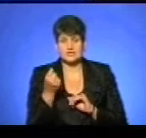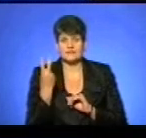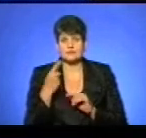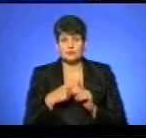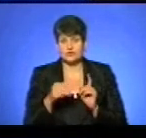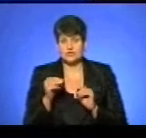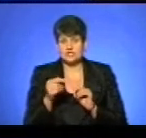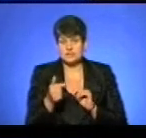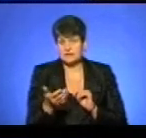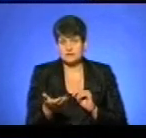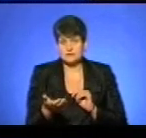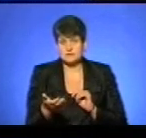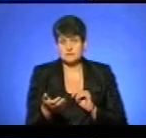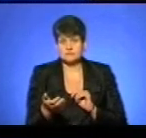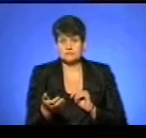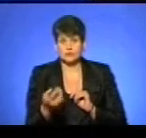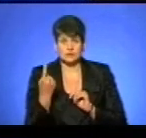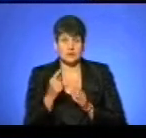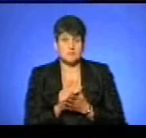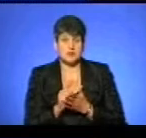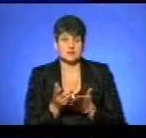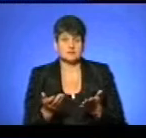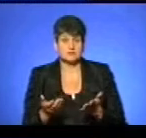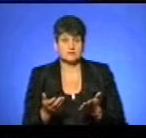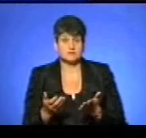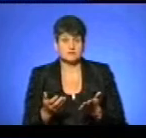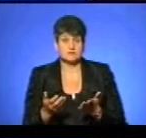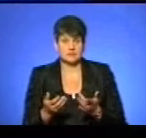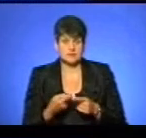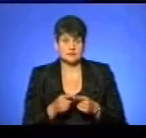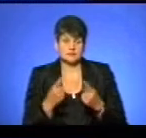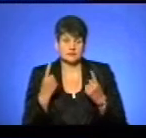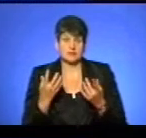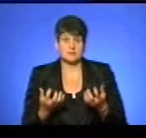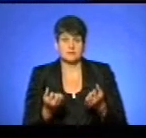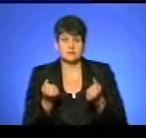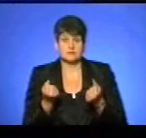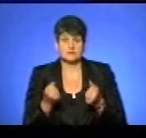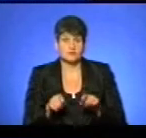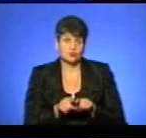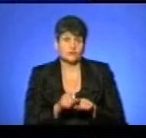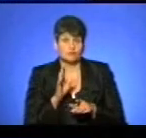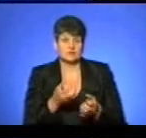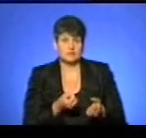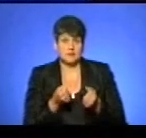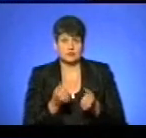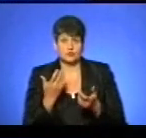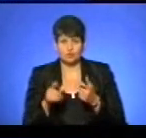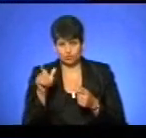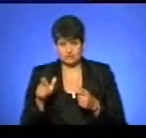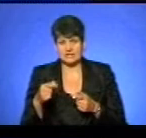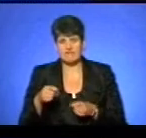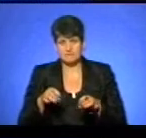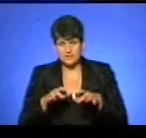2500 гривень, одна пенсія, будемо казати, і це суттєва підтримка, все одно він буде тримати. Якщо людина визначилась для себе,